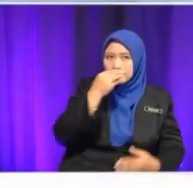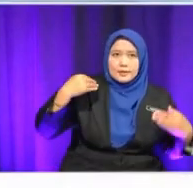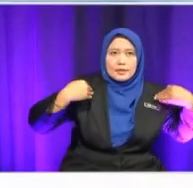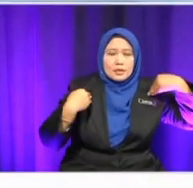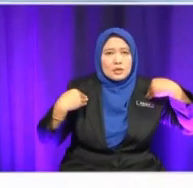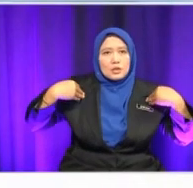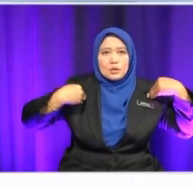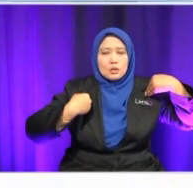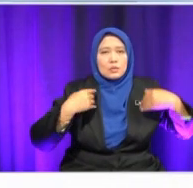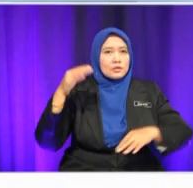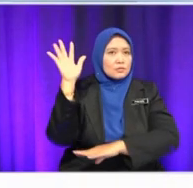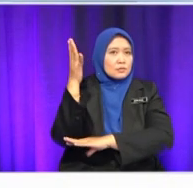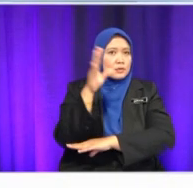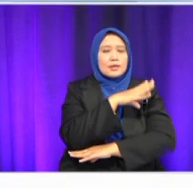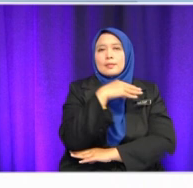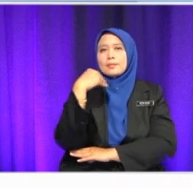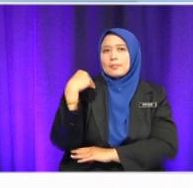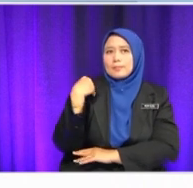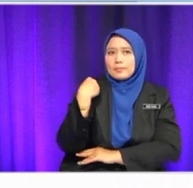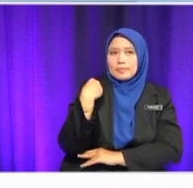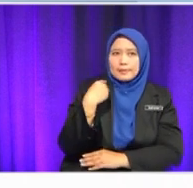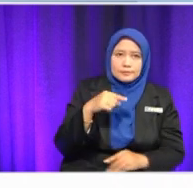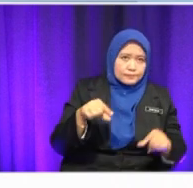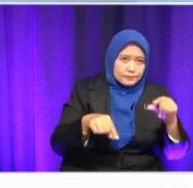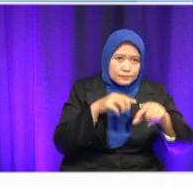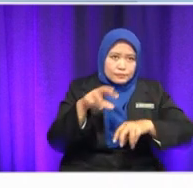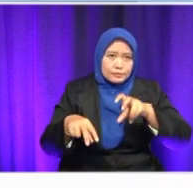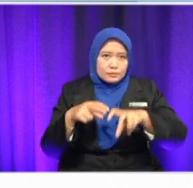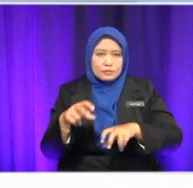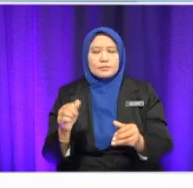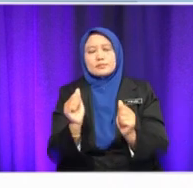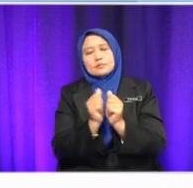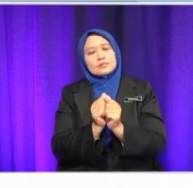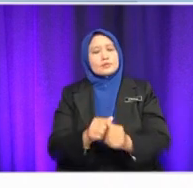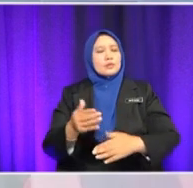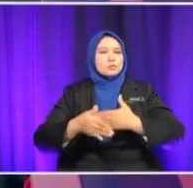tumbuh-tumbuhan hayuan kajian tengok tanah dan sebagainya